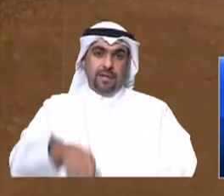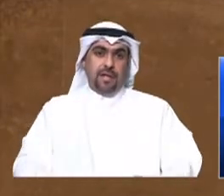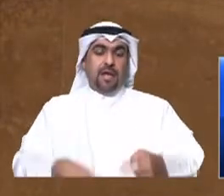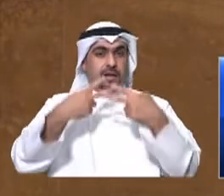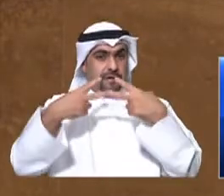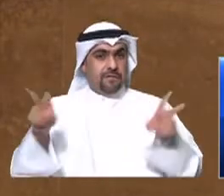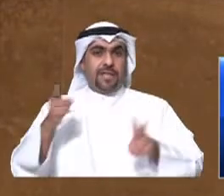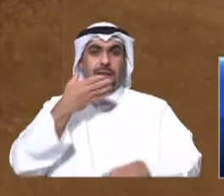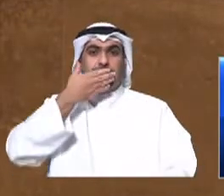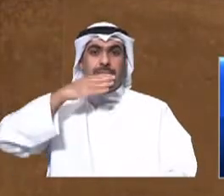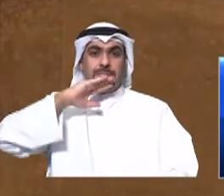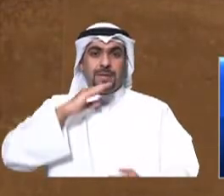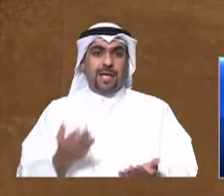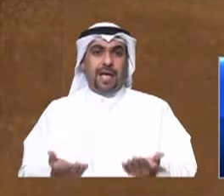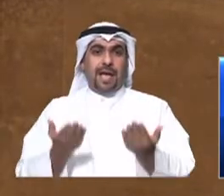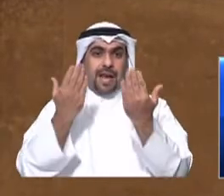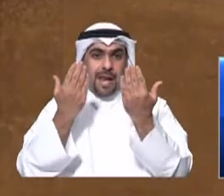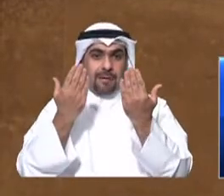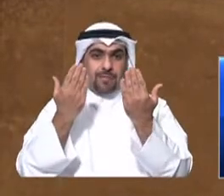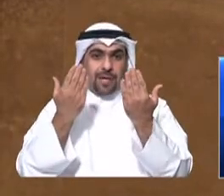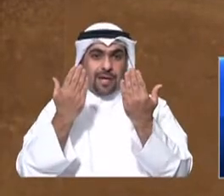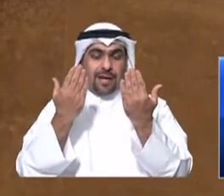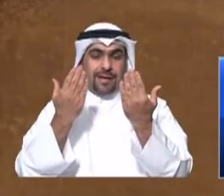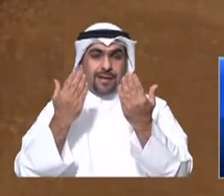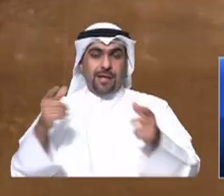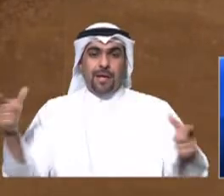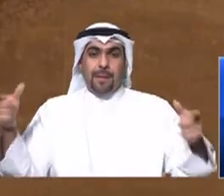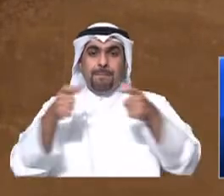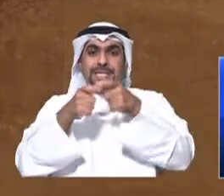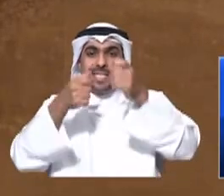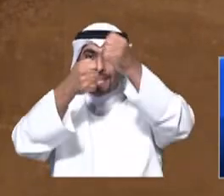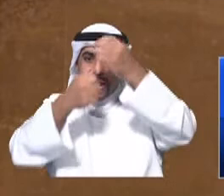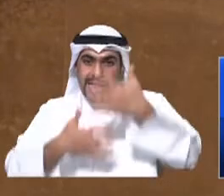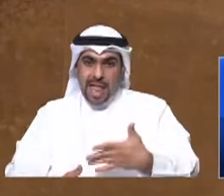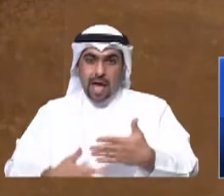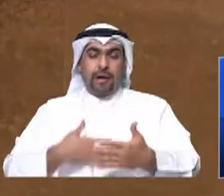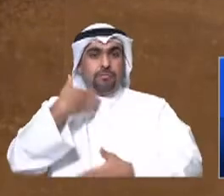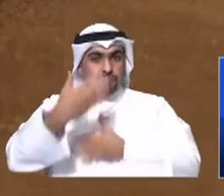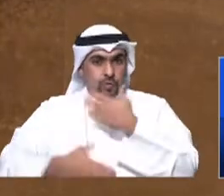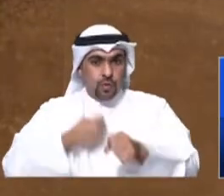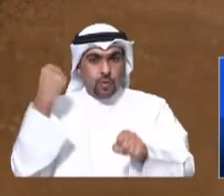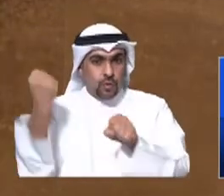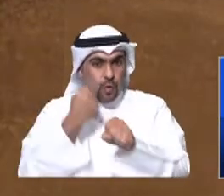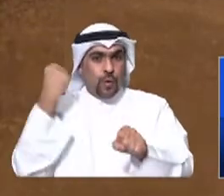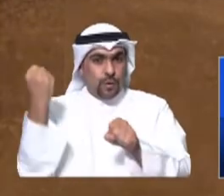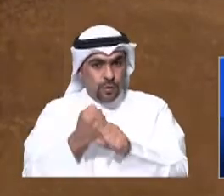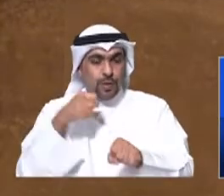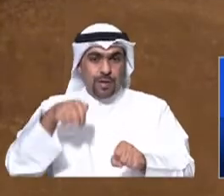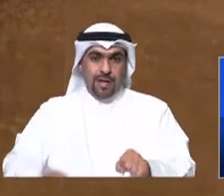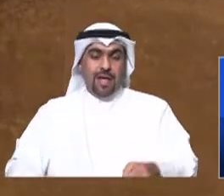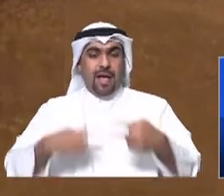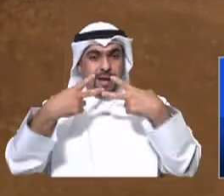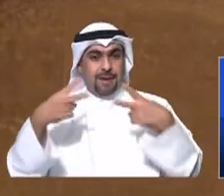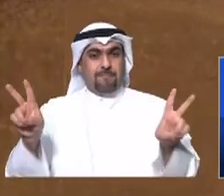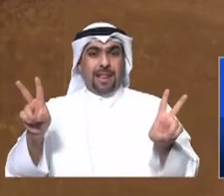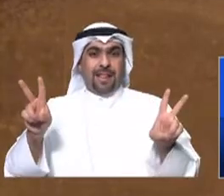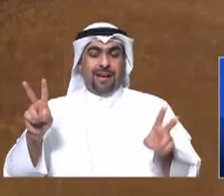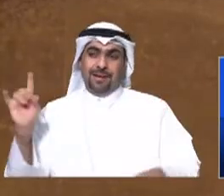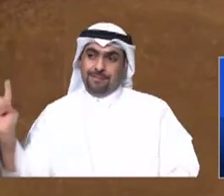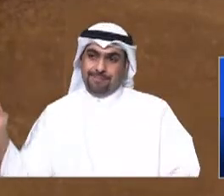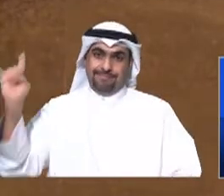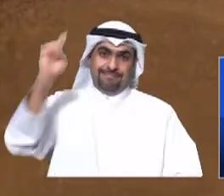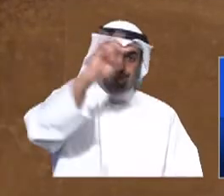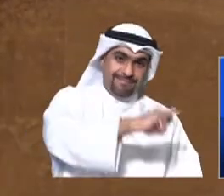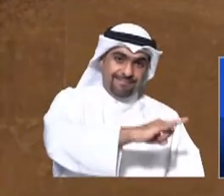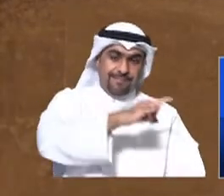بحمد الله وبعون الأخوان تم إعادة الخط من جديد، ونتمنى لهم التوفيق. وهذا